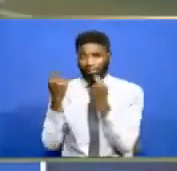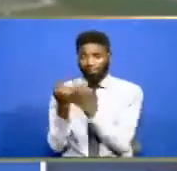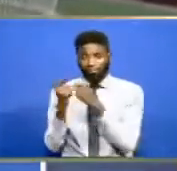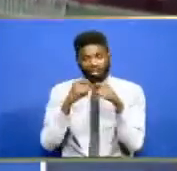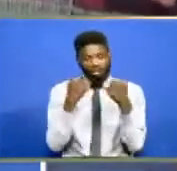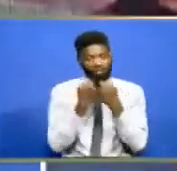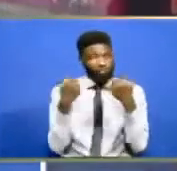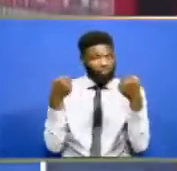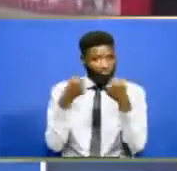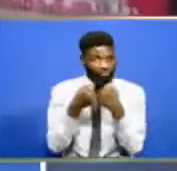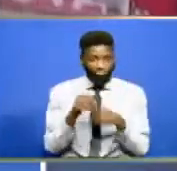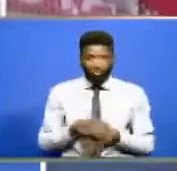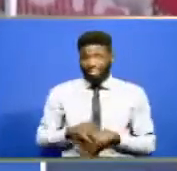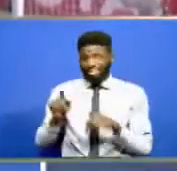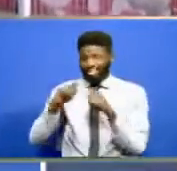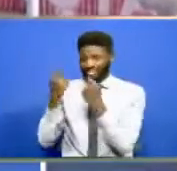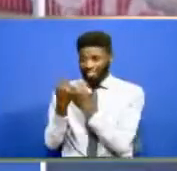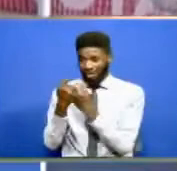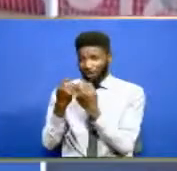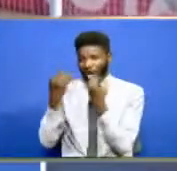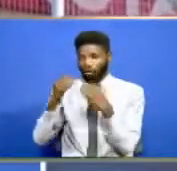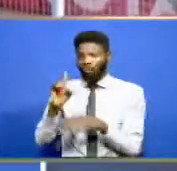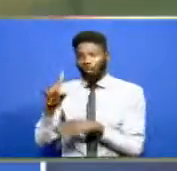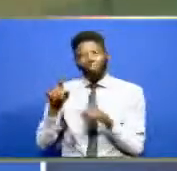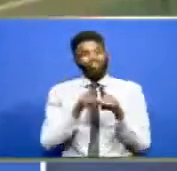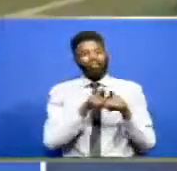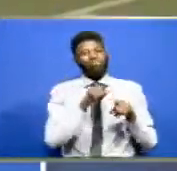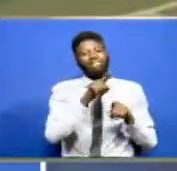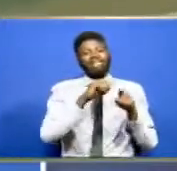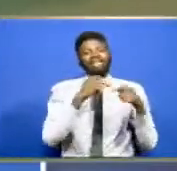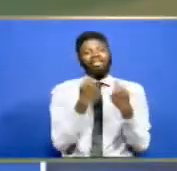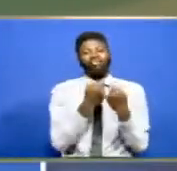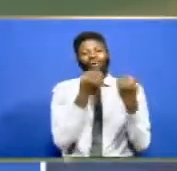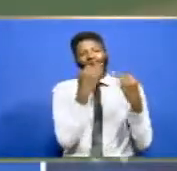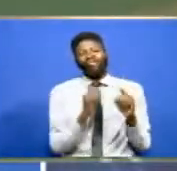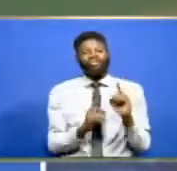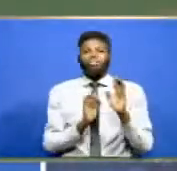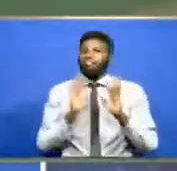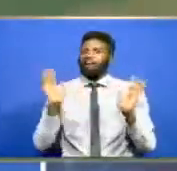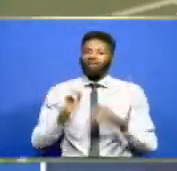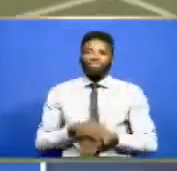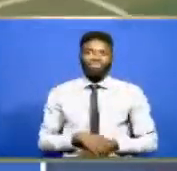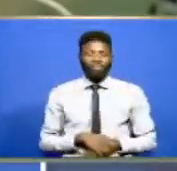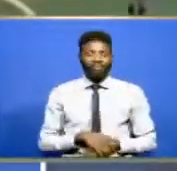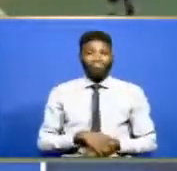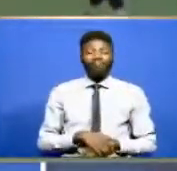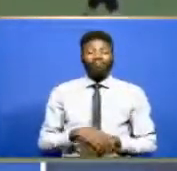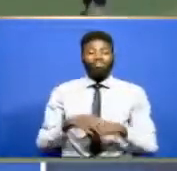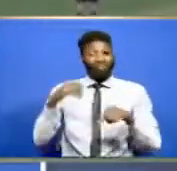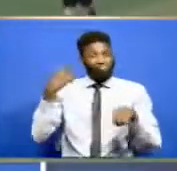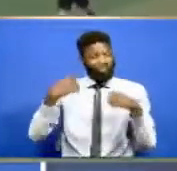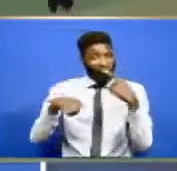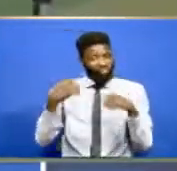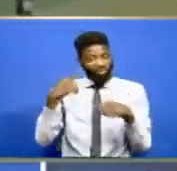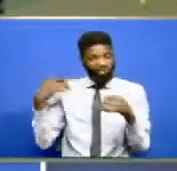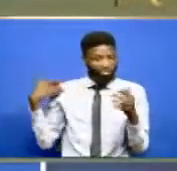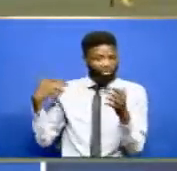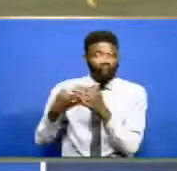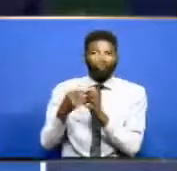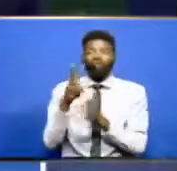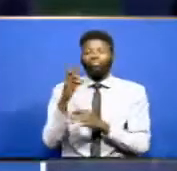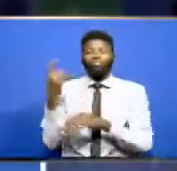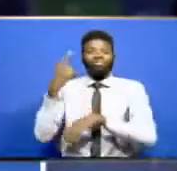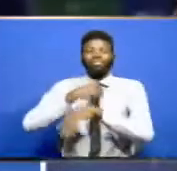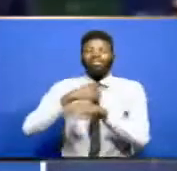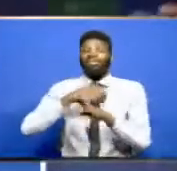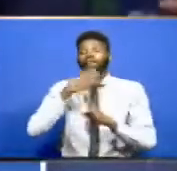zilikuwa zimepoteza mechi moja moja kwenye mashindano hayo. Mashindano hayo ya siku 20 yalimalizika huku Uganda ikimaliza ya pili, wakati